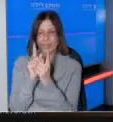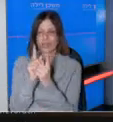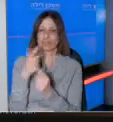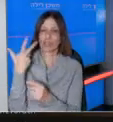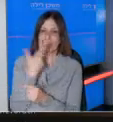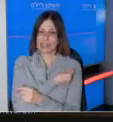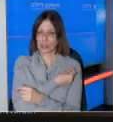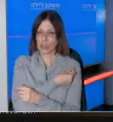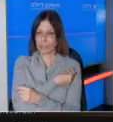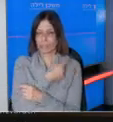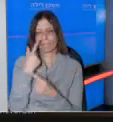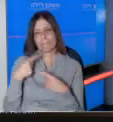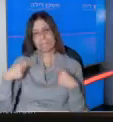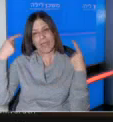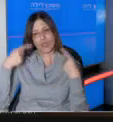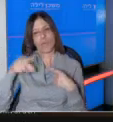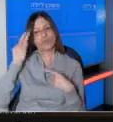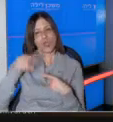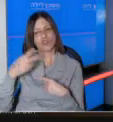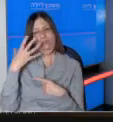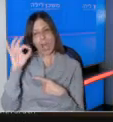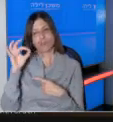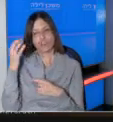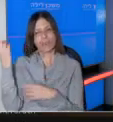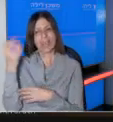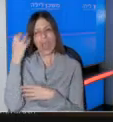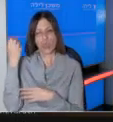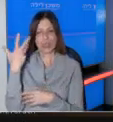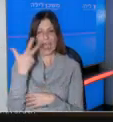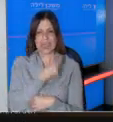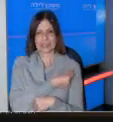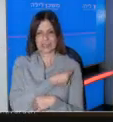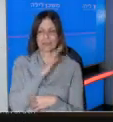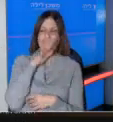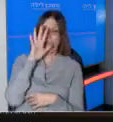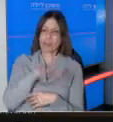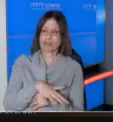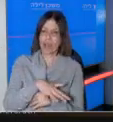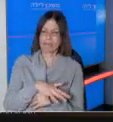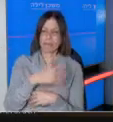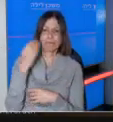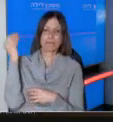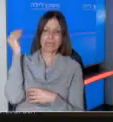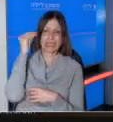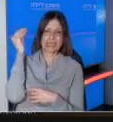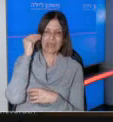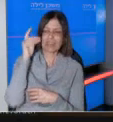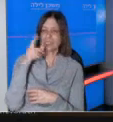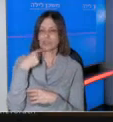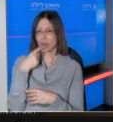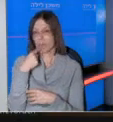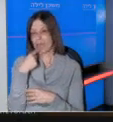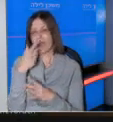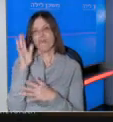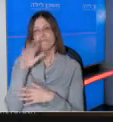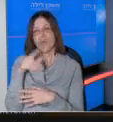החיסונים. היום יש לנו 50 ניידות חיסון ל-5,000 בתי ספר, זה אומר